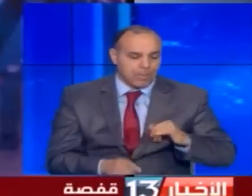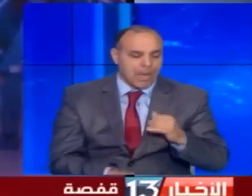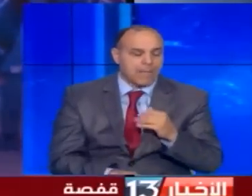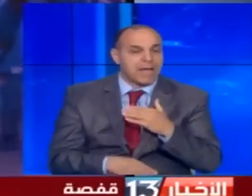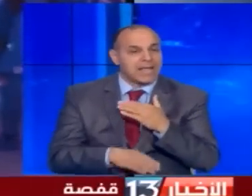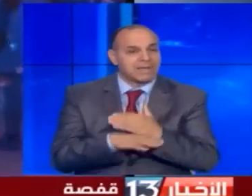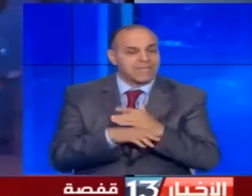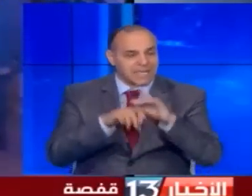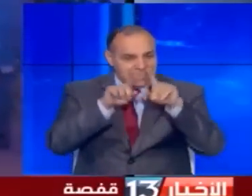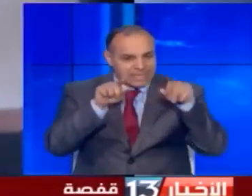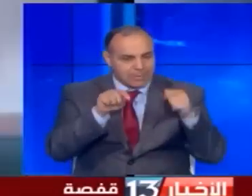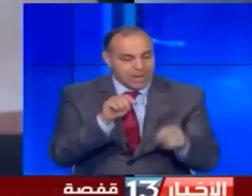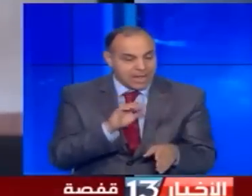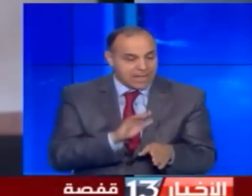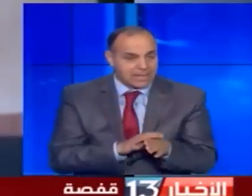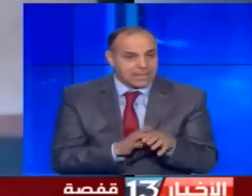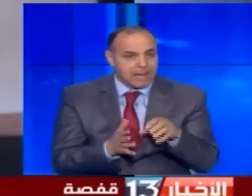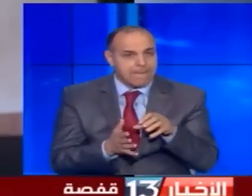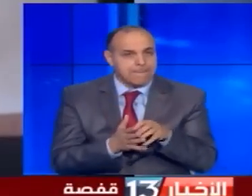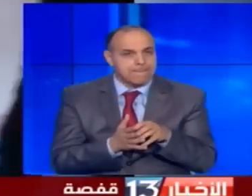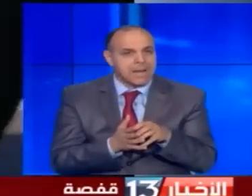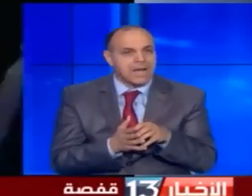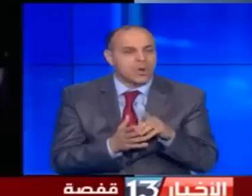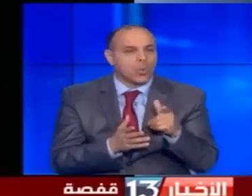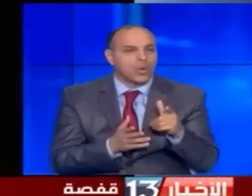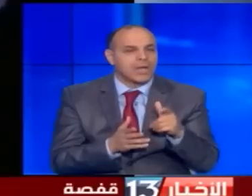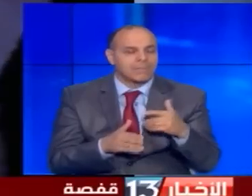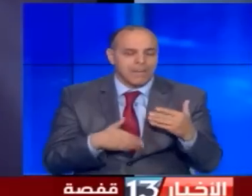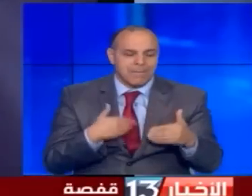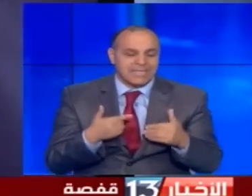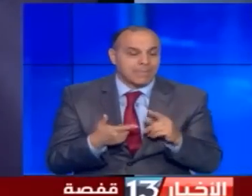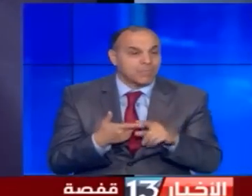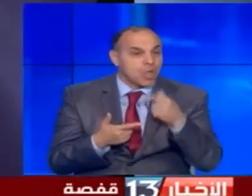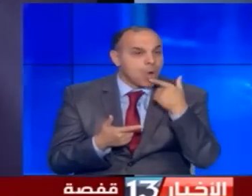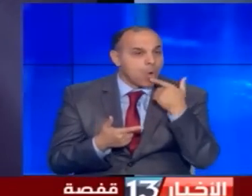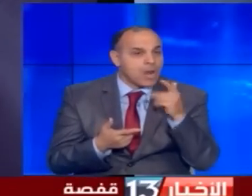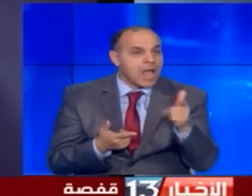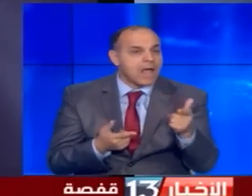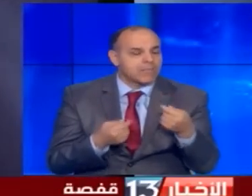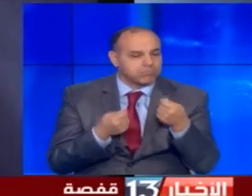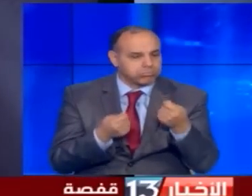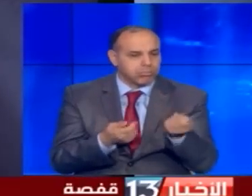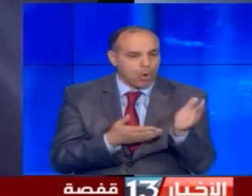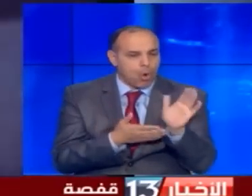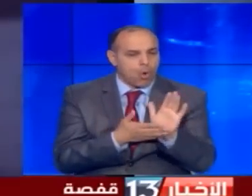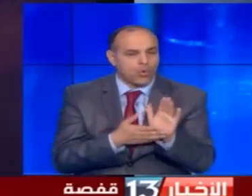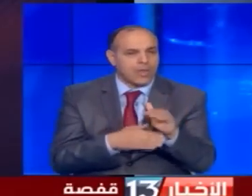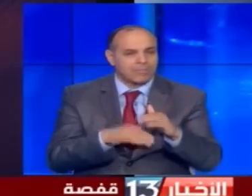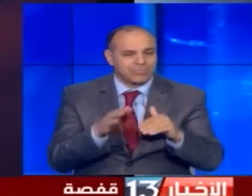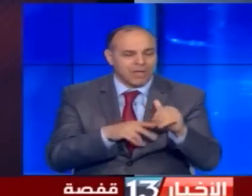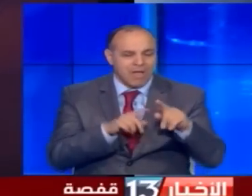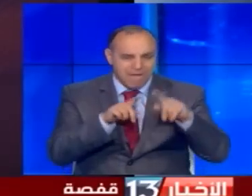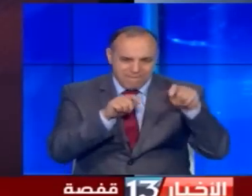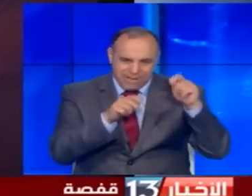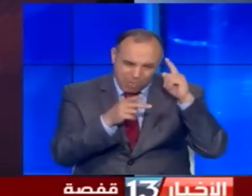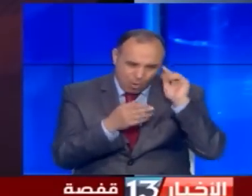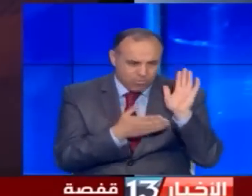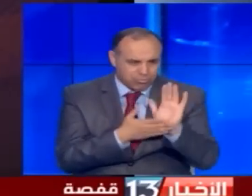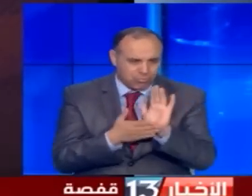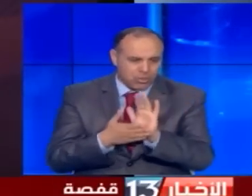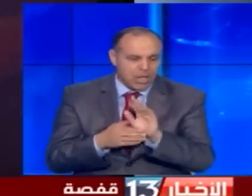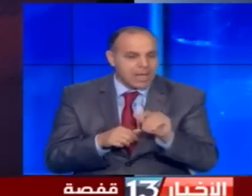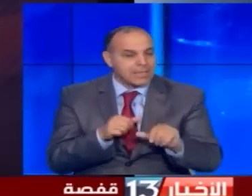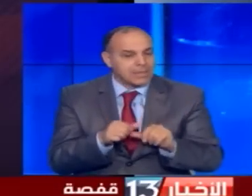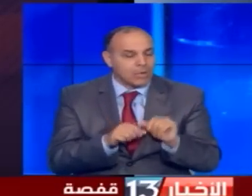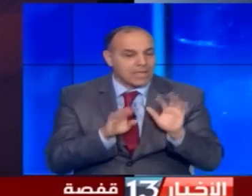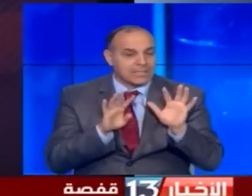للسينما انطلقت بمركز الفنون الدرامية والركحية تحمل معها عروضا لأحدث الأفلام السينمائية، دورة